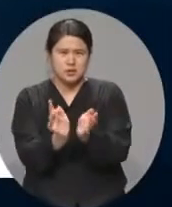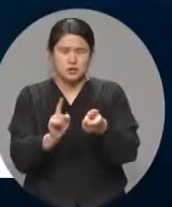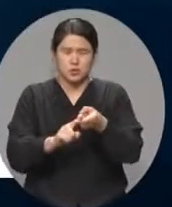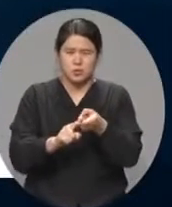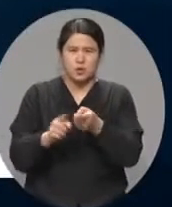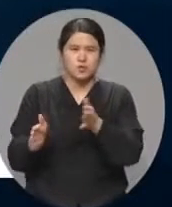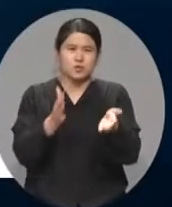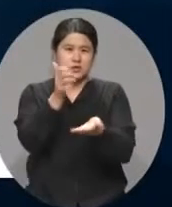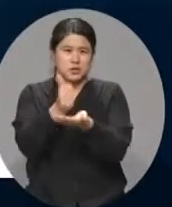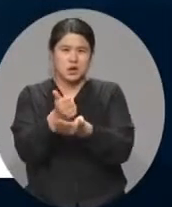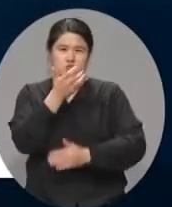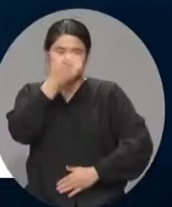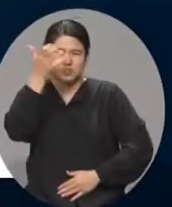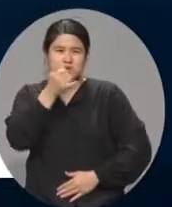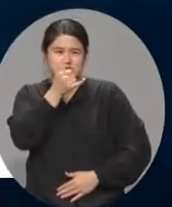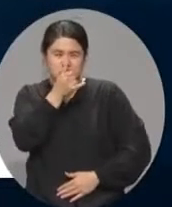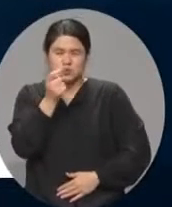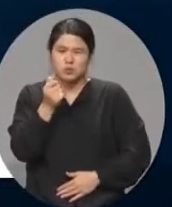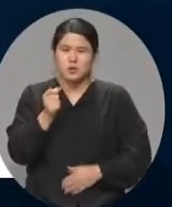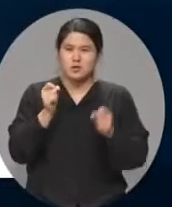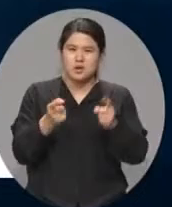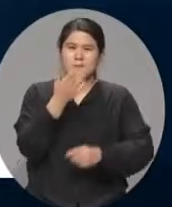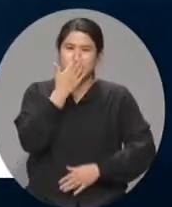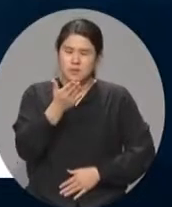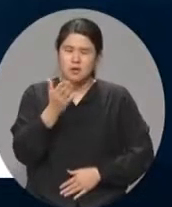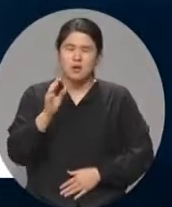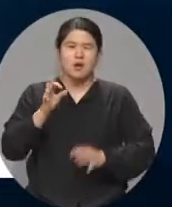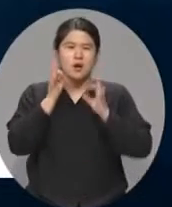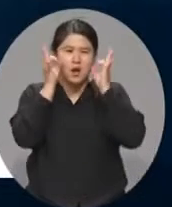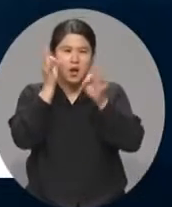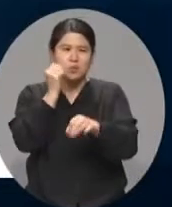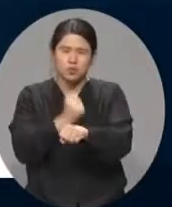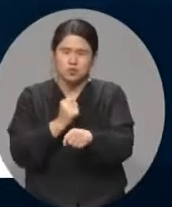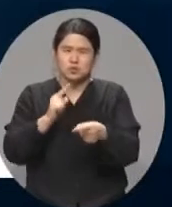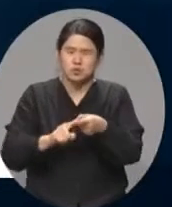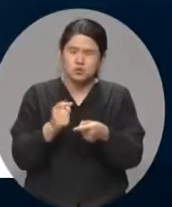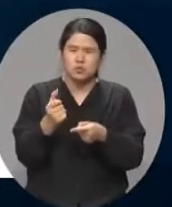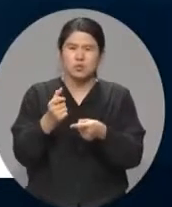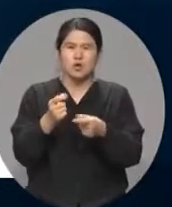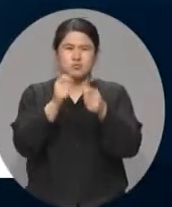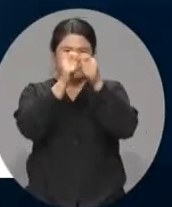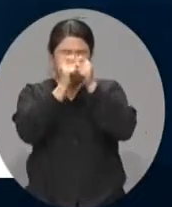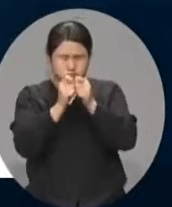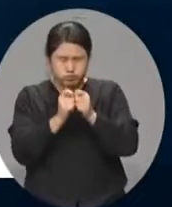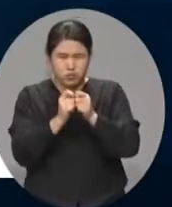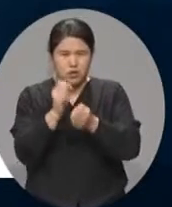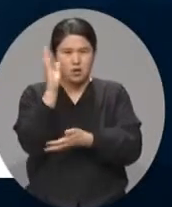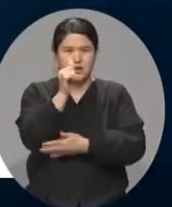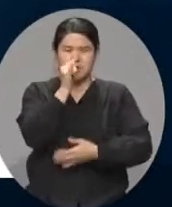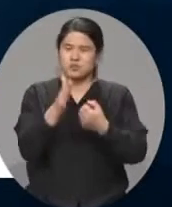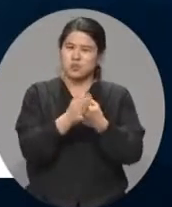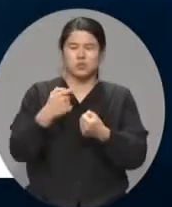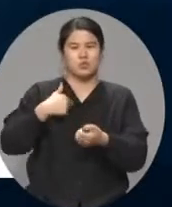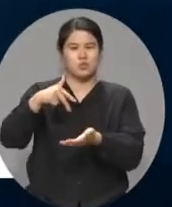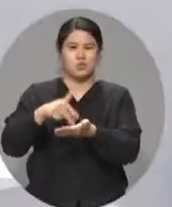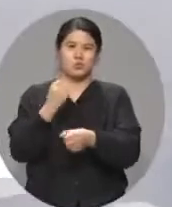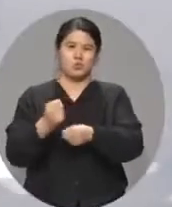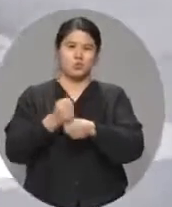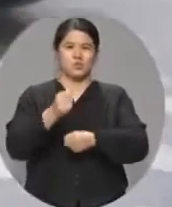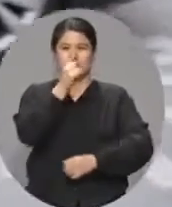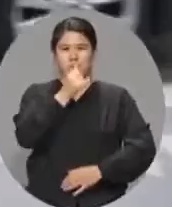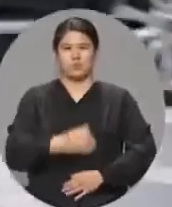아니냐. 기회가 된다라고 노력해보겠다. 이 정도 선이면 괜찮을 텐데 너무 자세하고 디테일하게 나와서 저도 깜짝 놀라긴